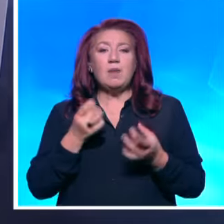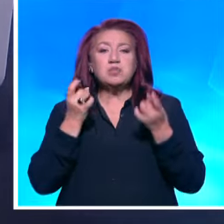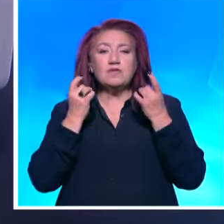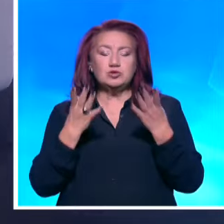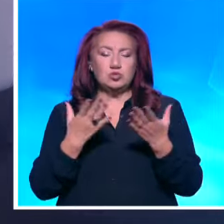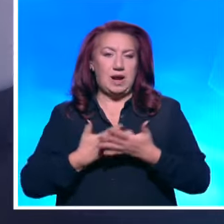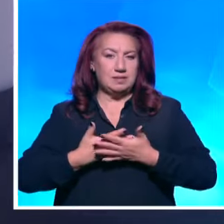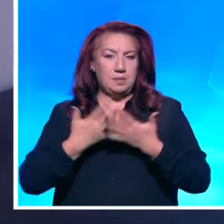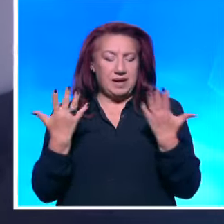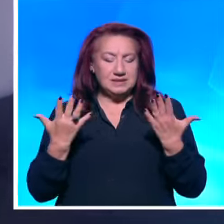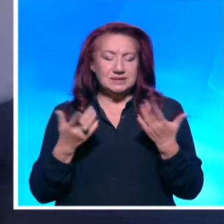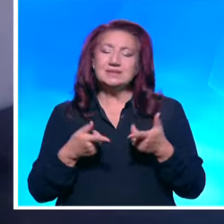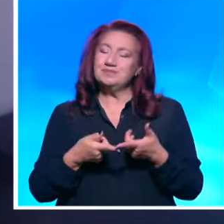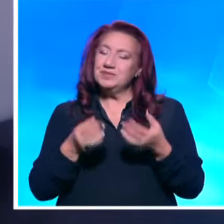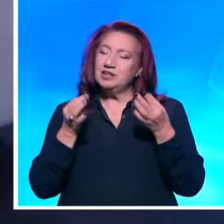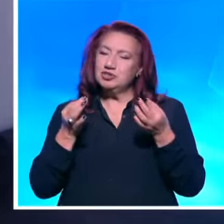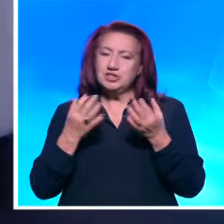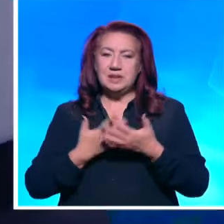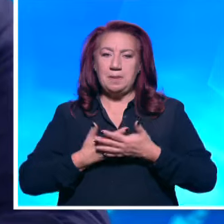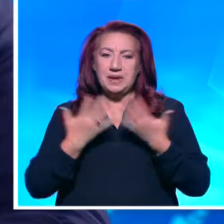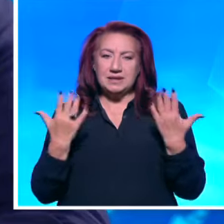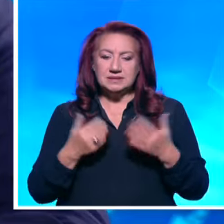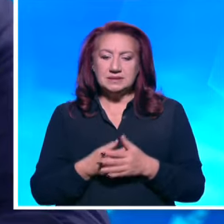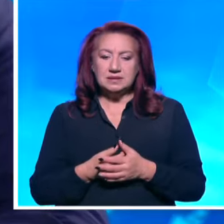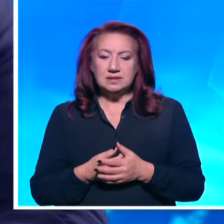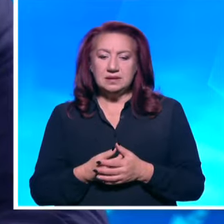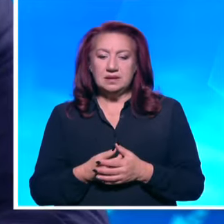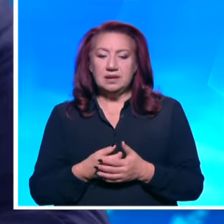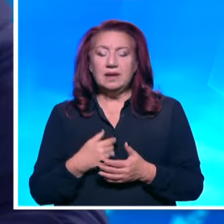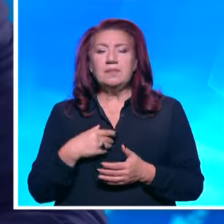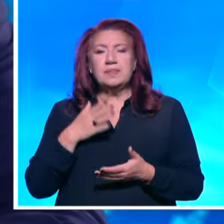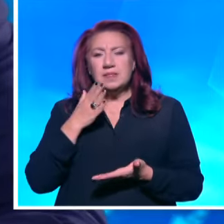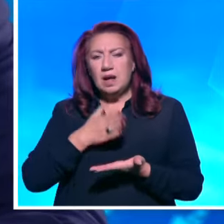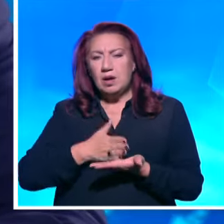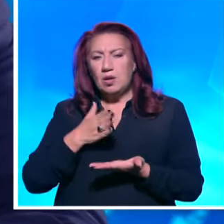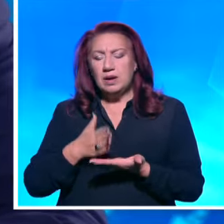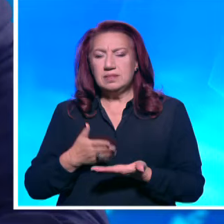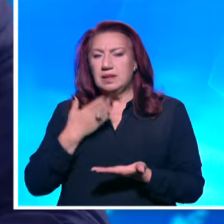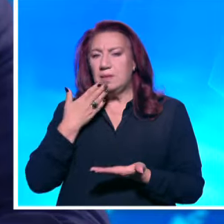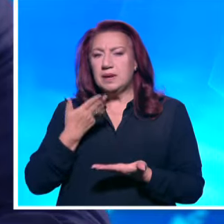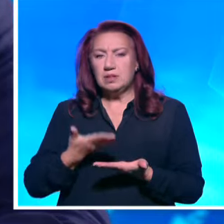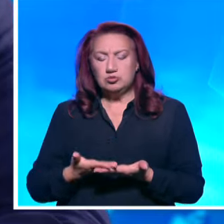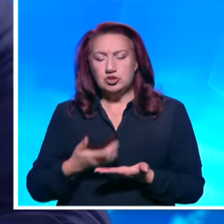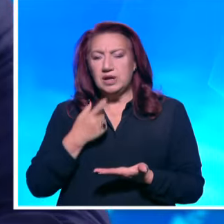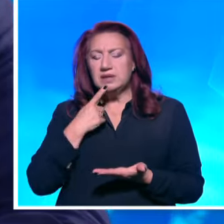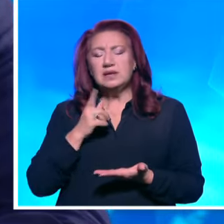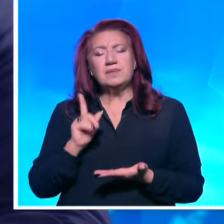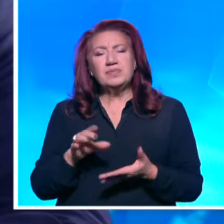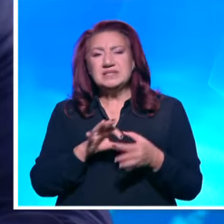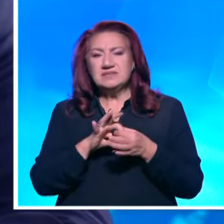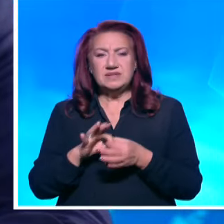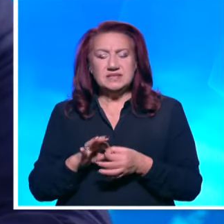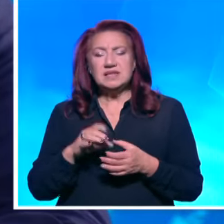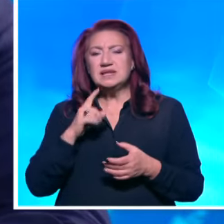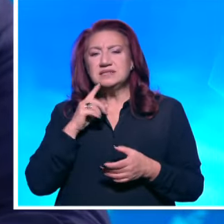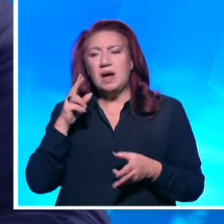честит празник сега истината предлагате конкретните предложения касаят извършването на обстоятелствени проверки това